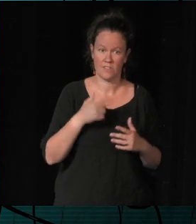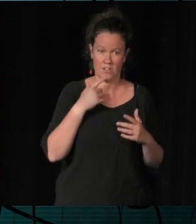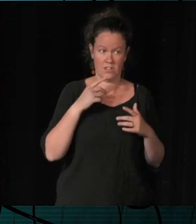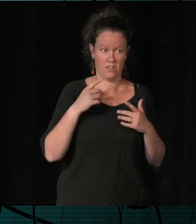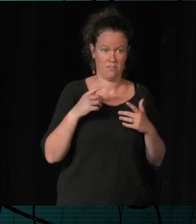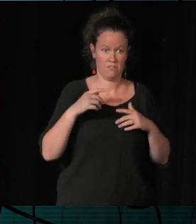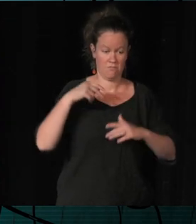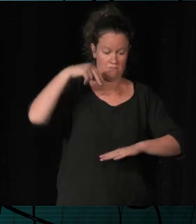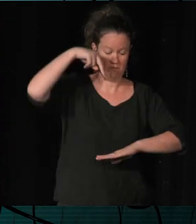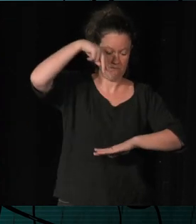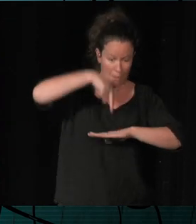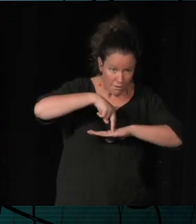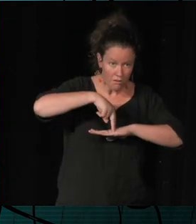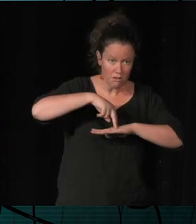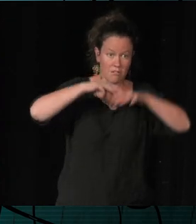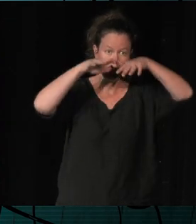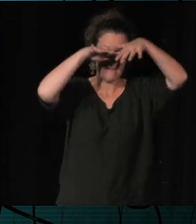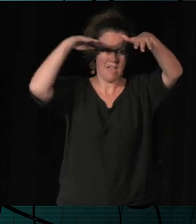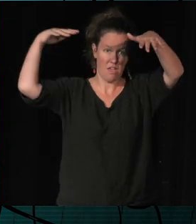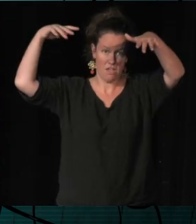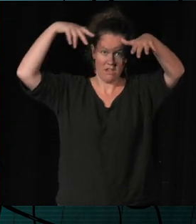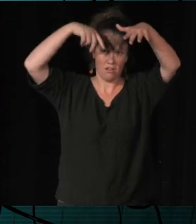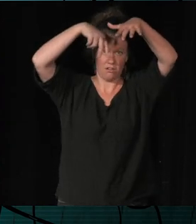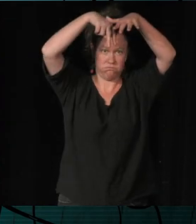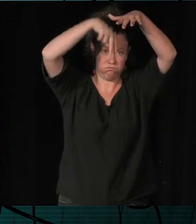sur le plancher océanique, dans quelle direction tu vas, tu vois.